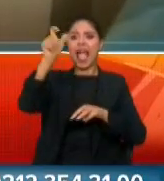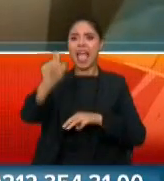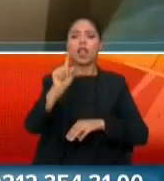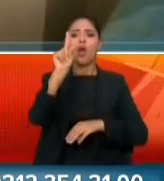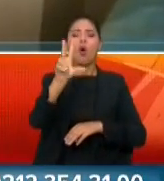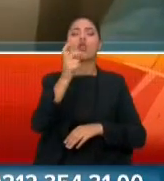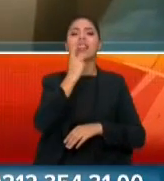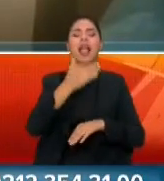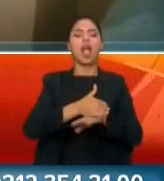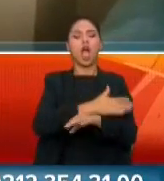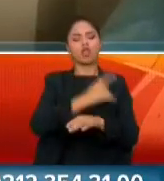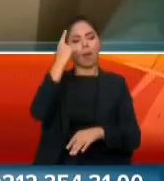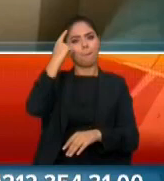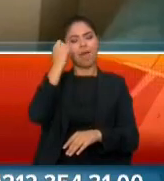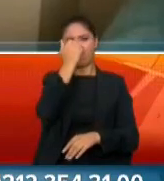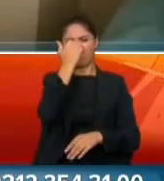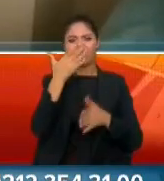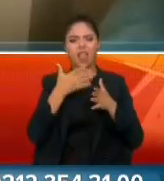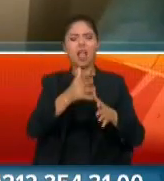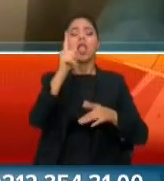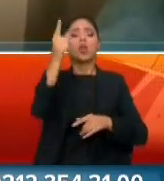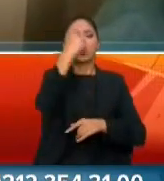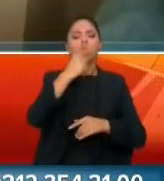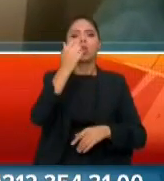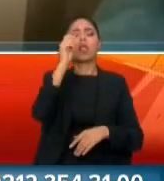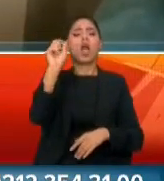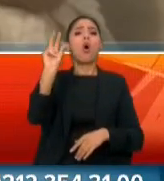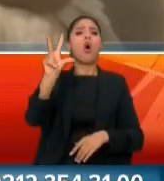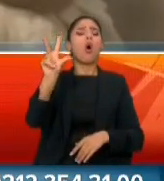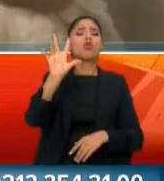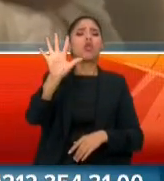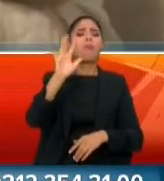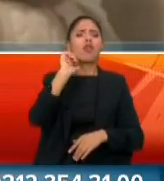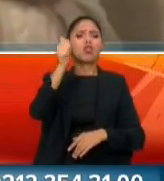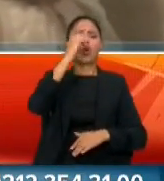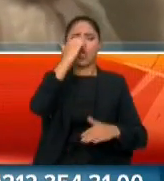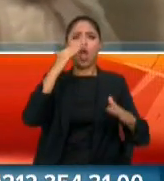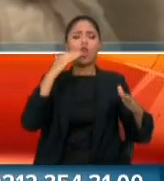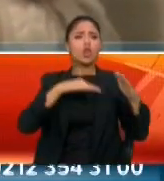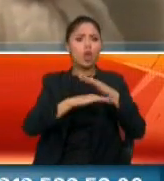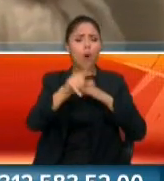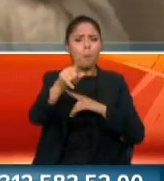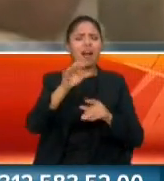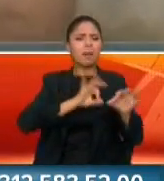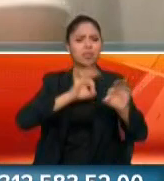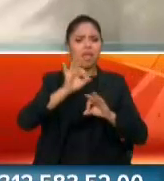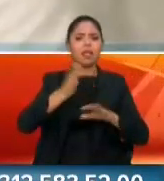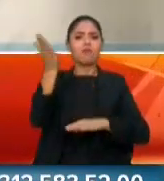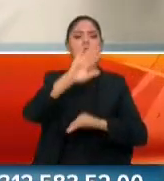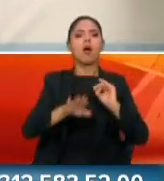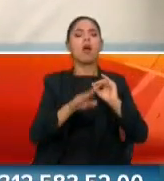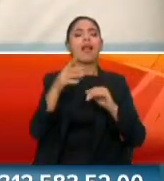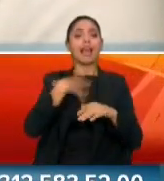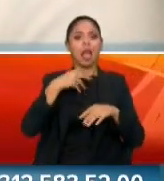beyin kanaması geçirdi. 35 gün yoğun bakımda kaldı. Gözlerini açtığı andan sonra ise hayatı değişmişti. Akkaya